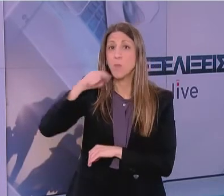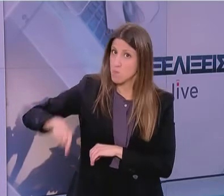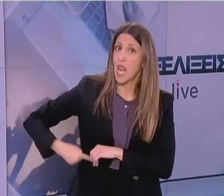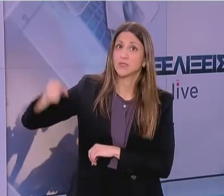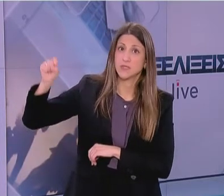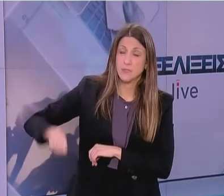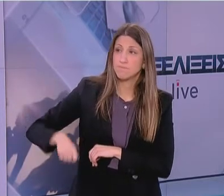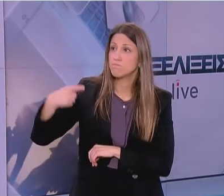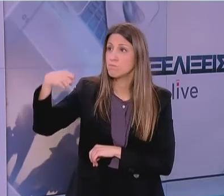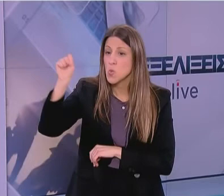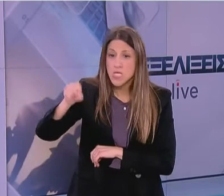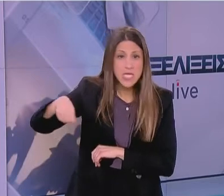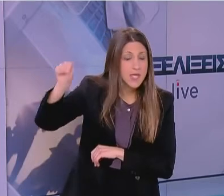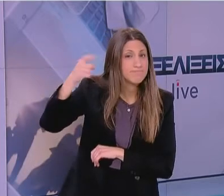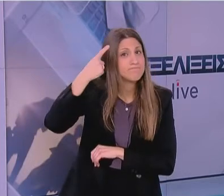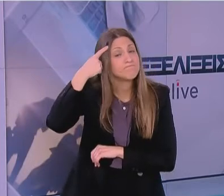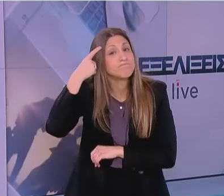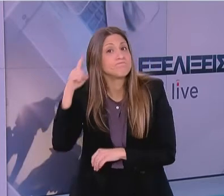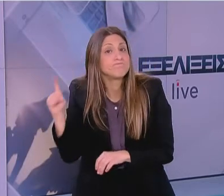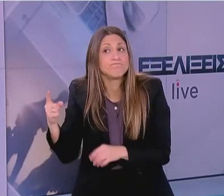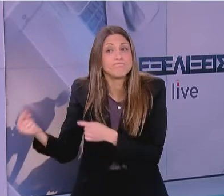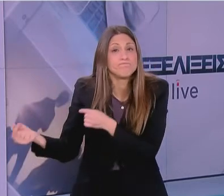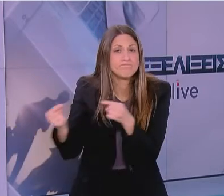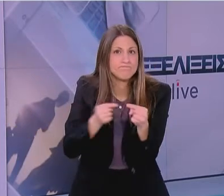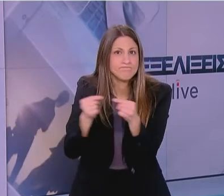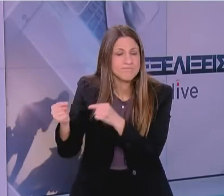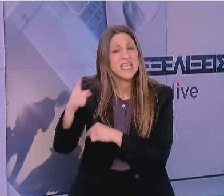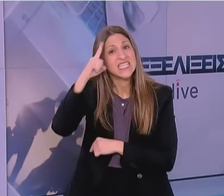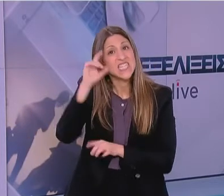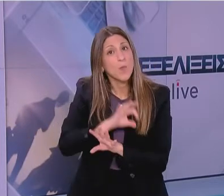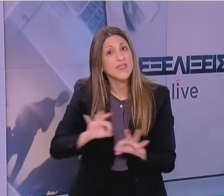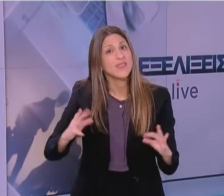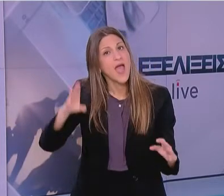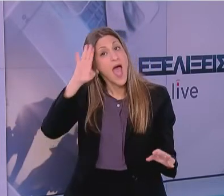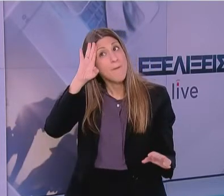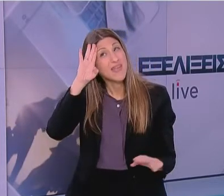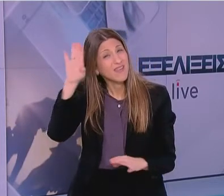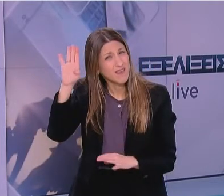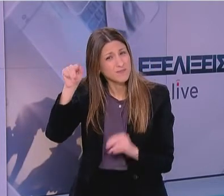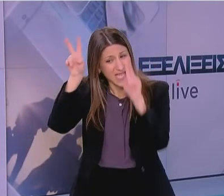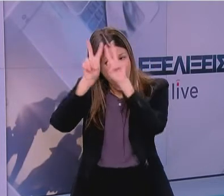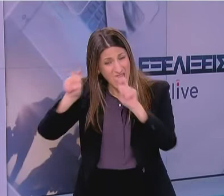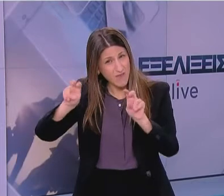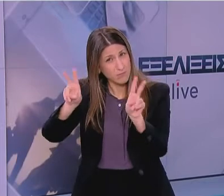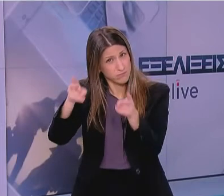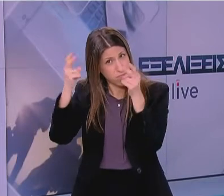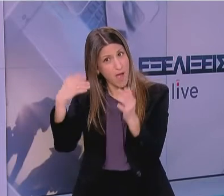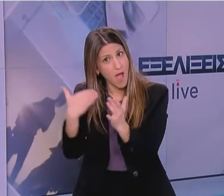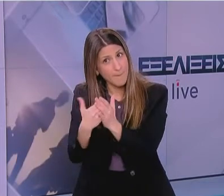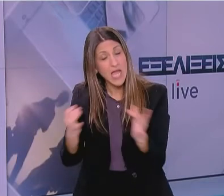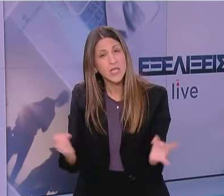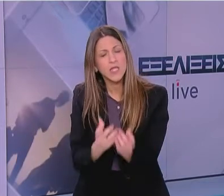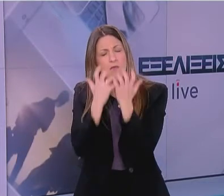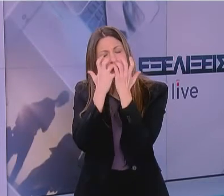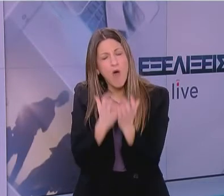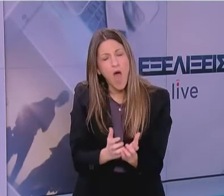ότι κάνει οξία βλάβη στα νεφρά. Αυτό που φαίνεται να είναι σίγουρο και με δημοσιεύσεις και από την Αμερική είναι ότι οι σοβαρά ασθενείς μπορεί να τους επηρεάσει την νεφρική